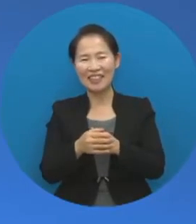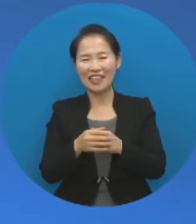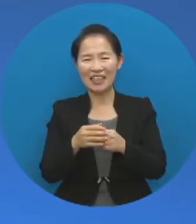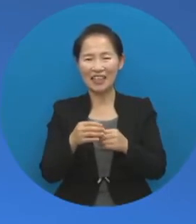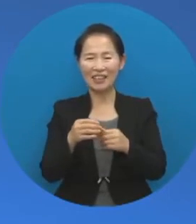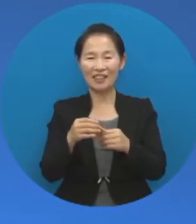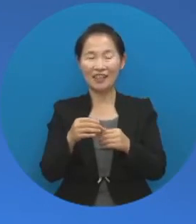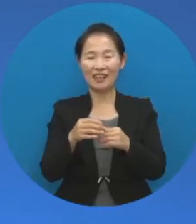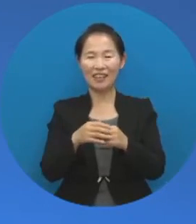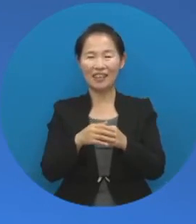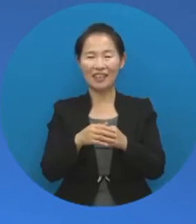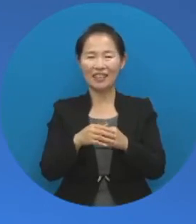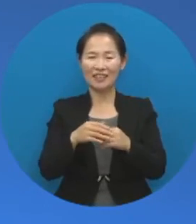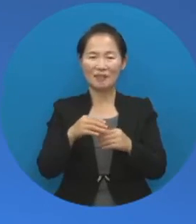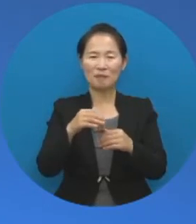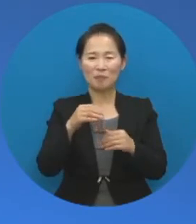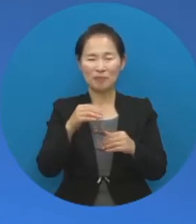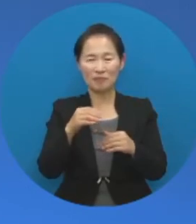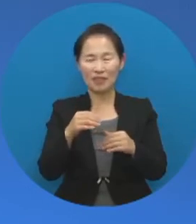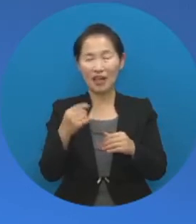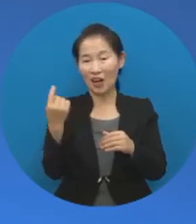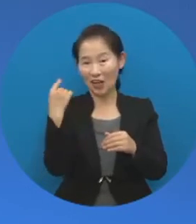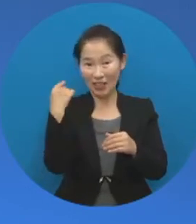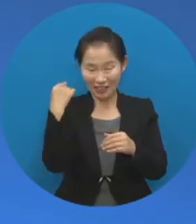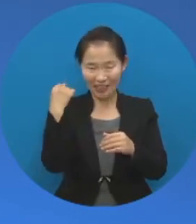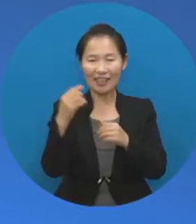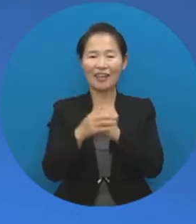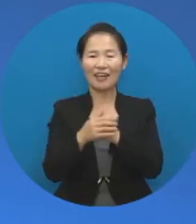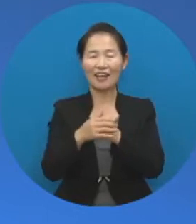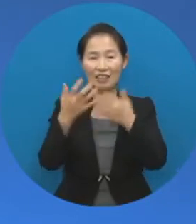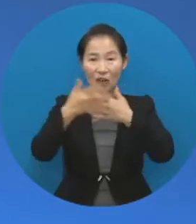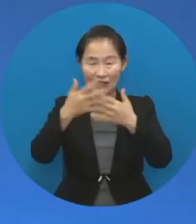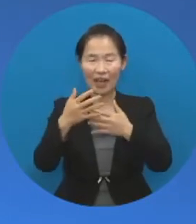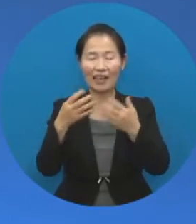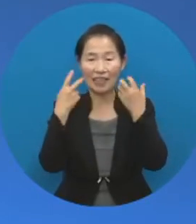어제는 다니엘 기도에서 막 뜨겁게 막 영상으로 예배드리면서